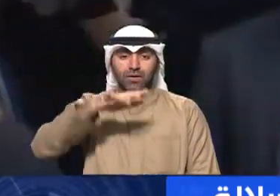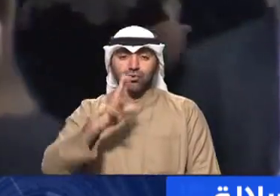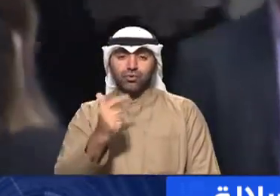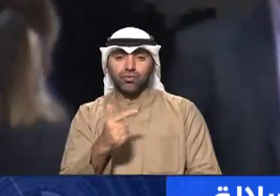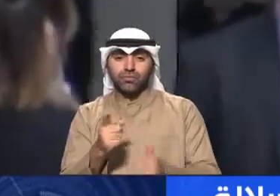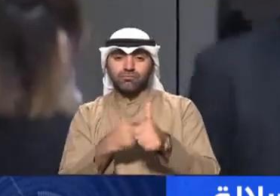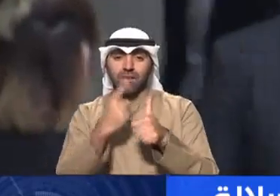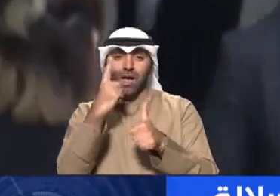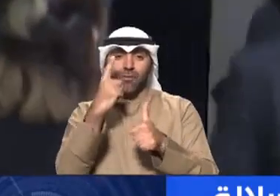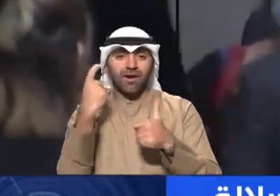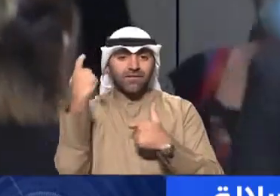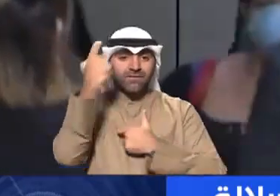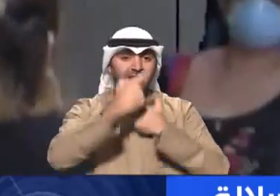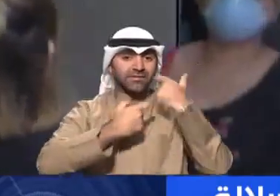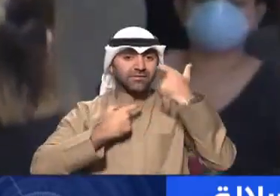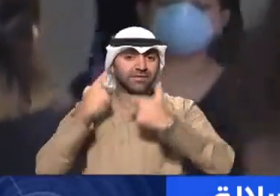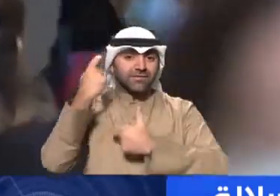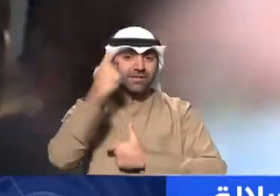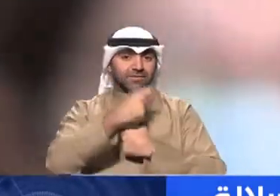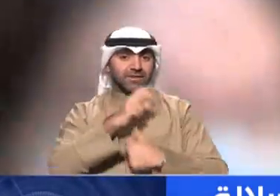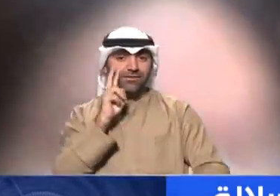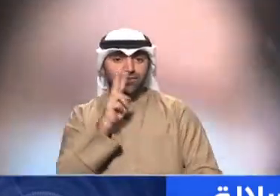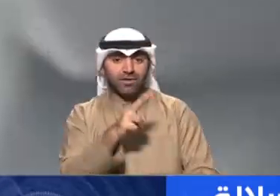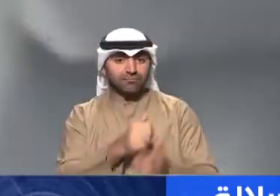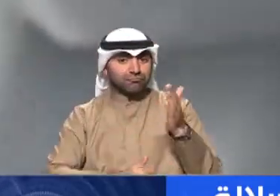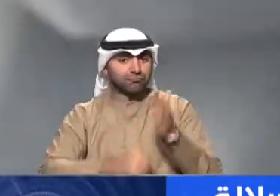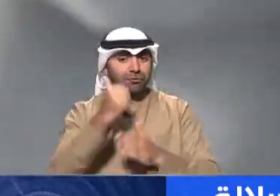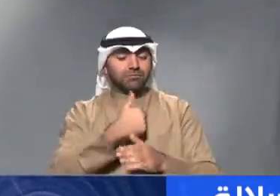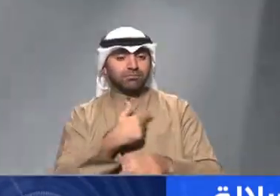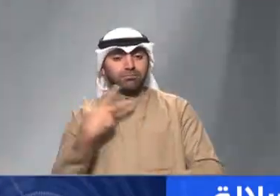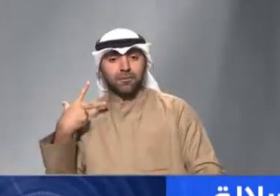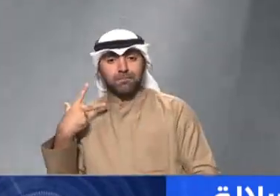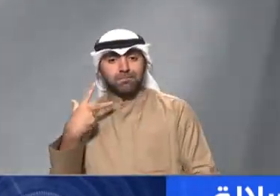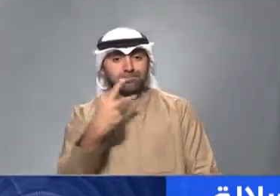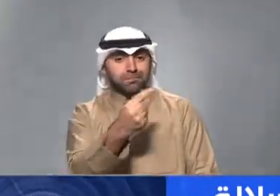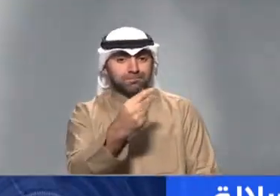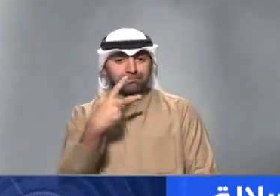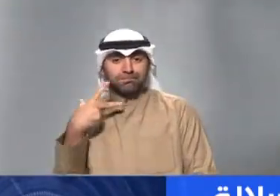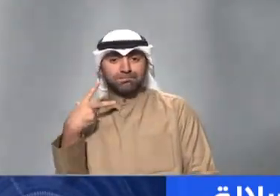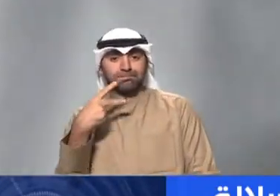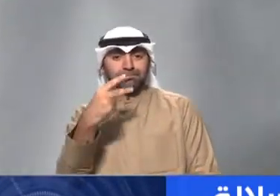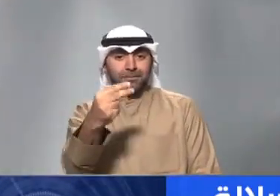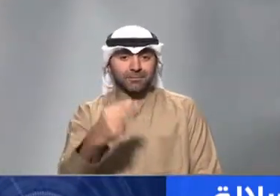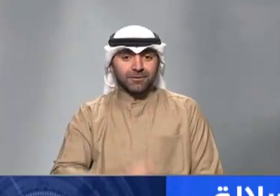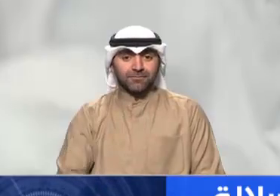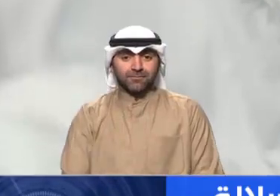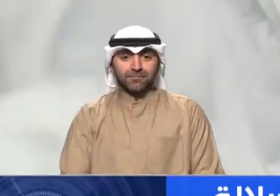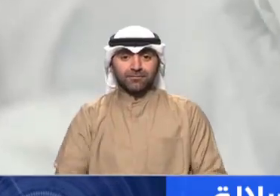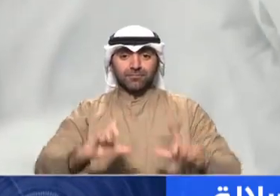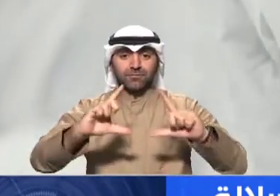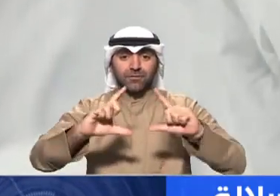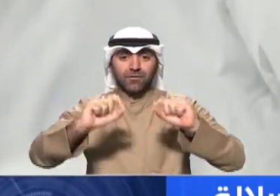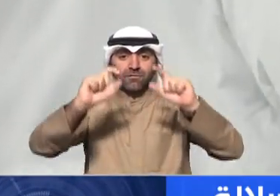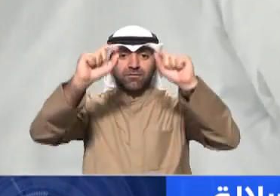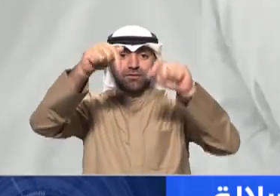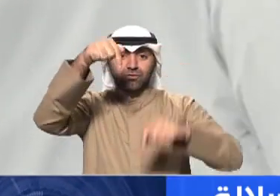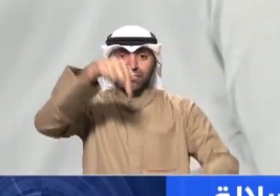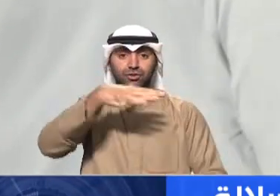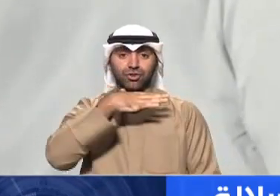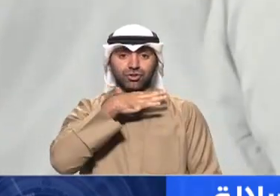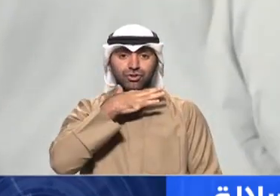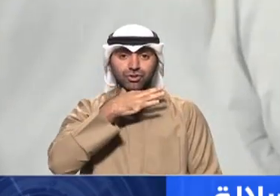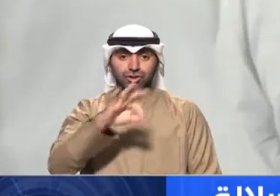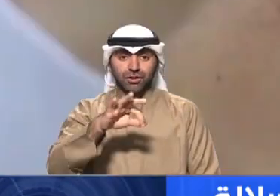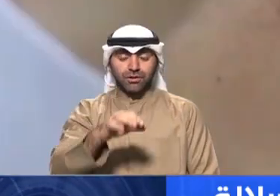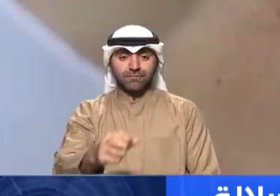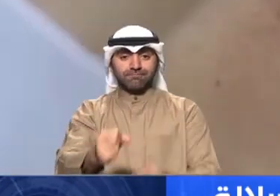للقاح. الفيروس الجديد سريع الانتشار، ولكن ليس أشد فتكا ولا تسبب في ارتفاع معدلات الوفيات.